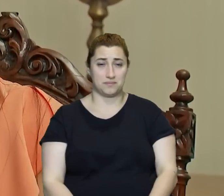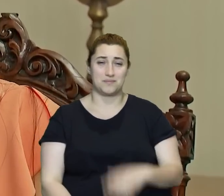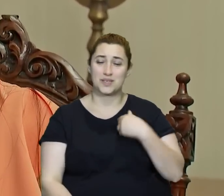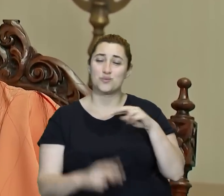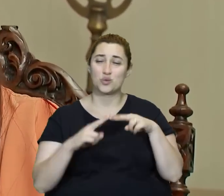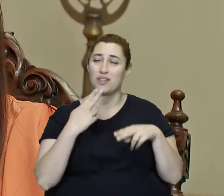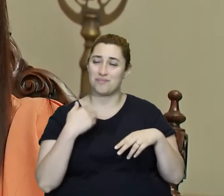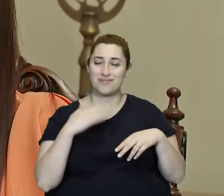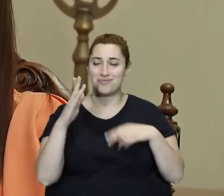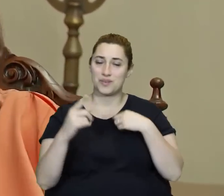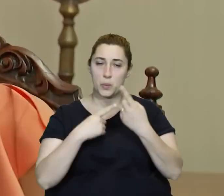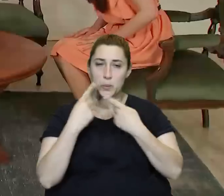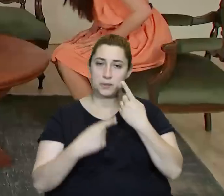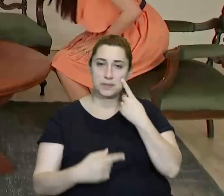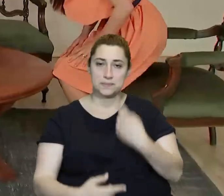Ben bir Zeynep Hanım'la konuşayım.